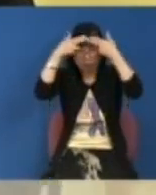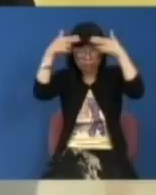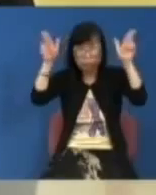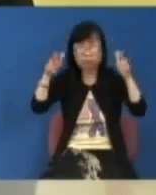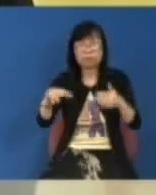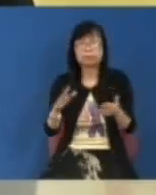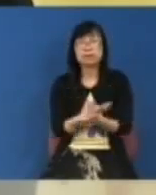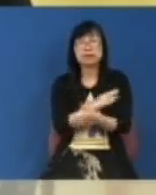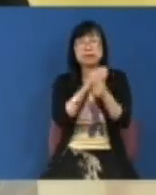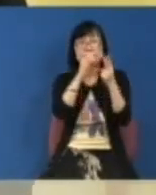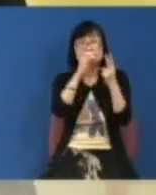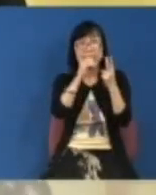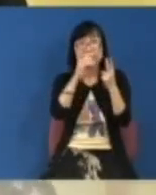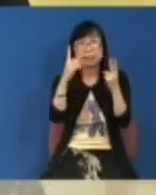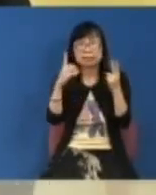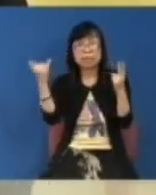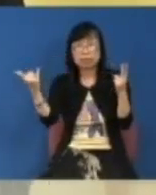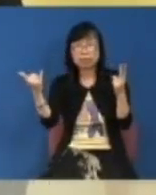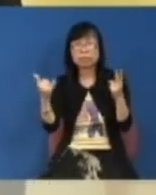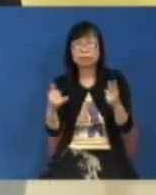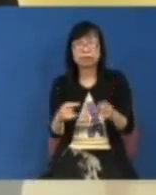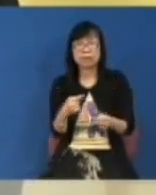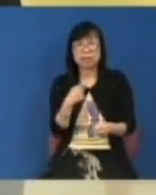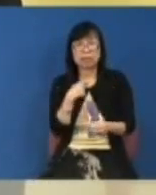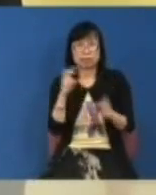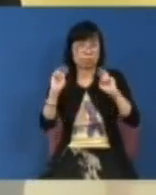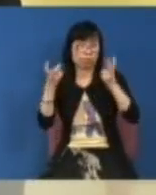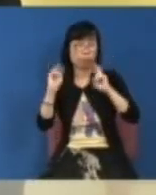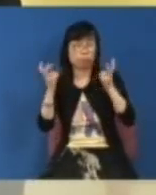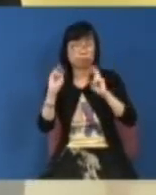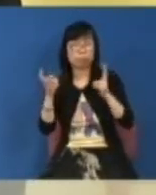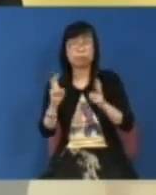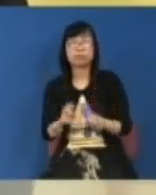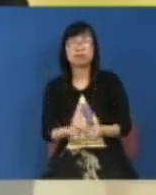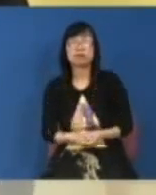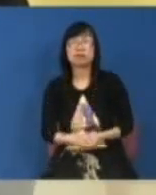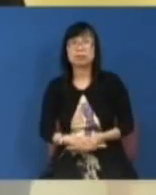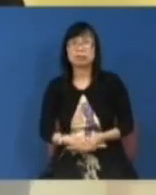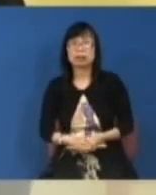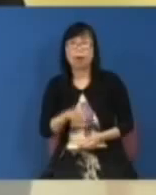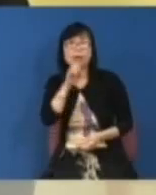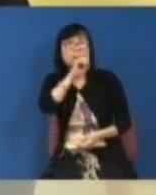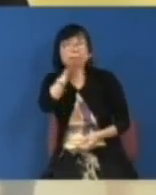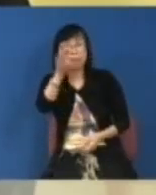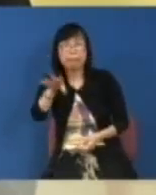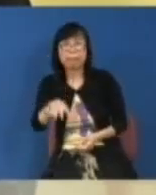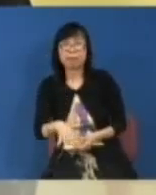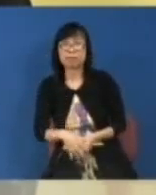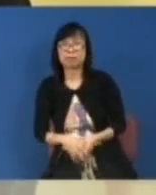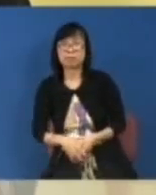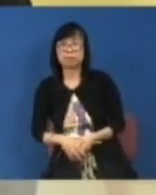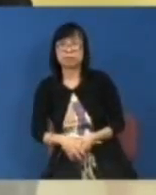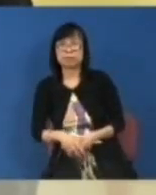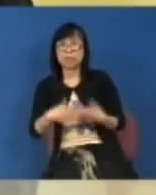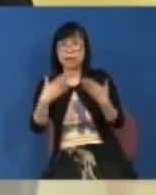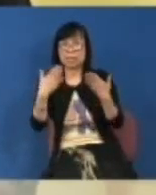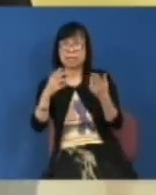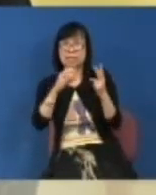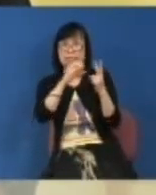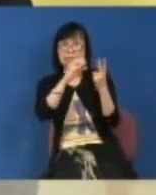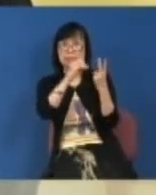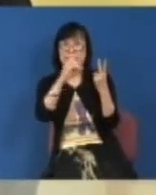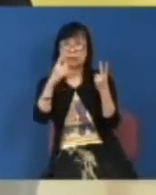2016咁你點搞啊？2016就係一個考，就是、一個試題嚟噶啦，係咪？我而家問啊，如果2016嗰個方案係大